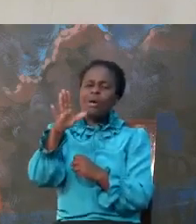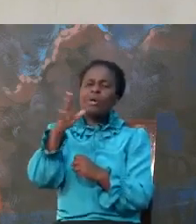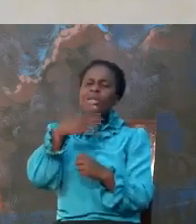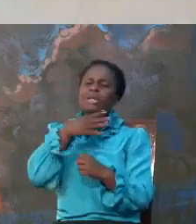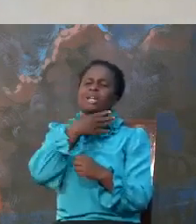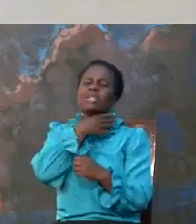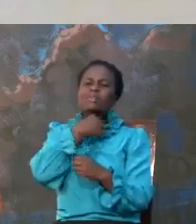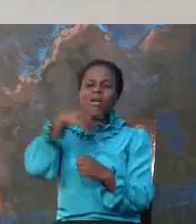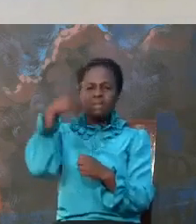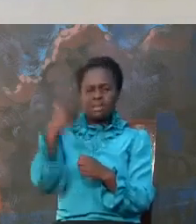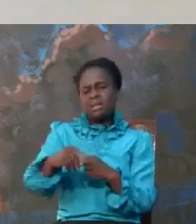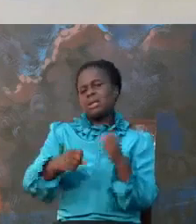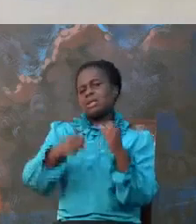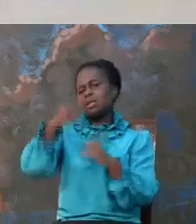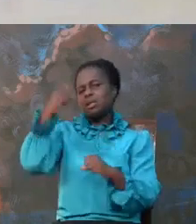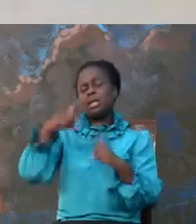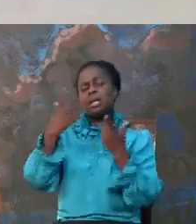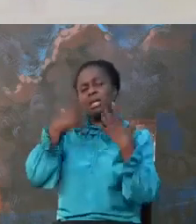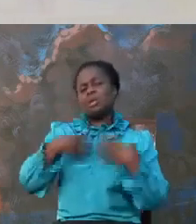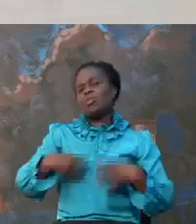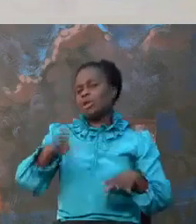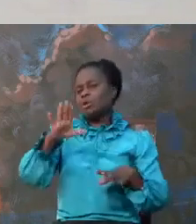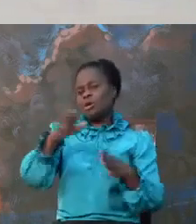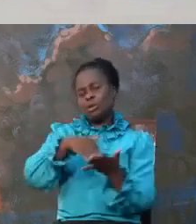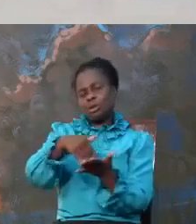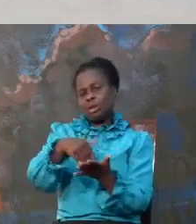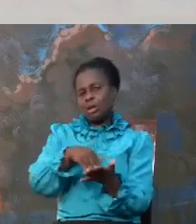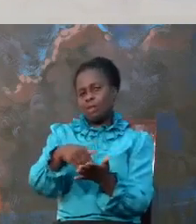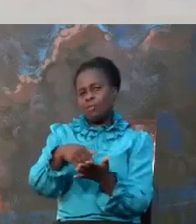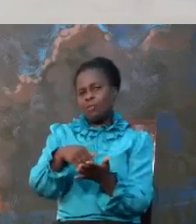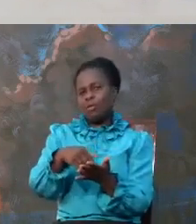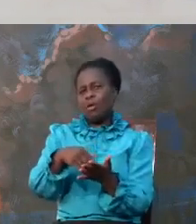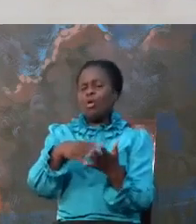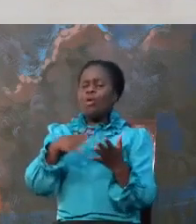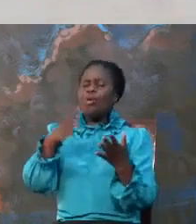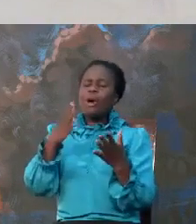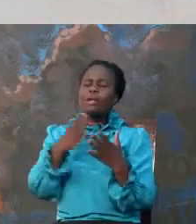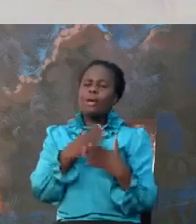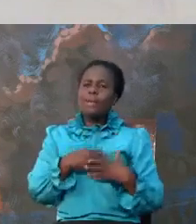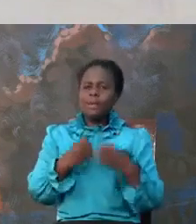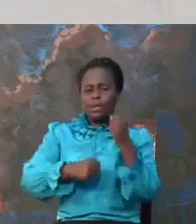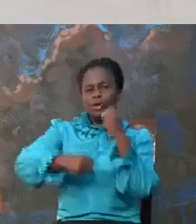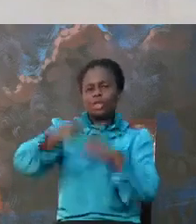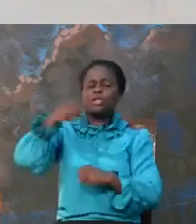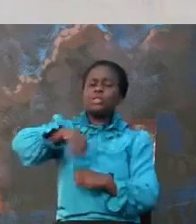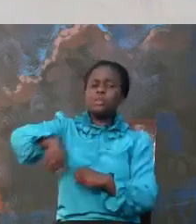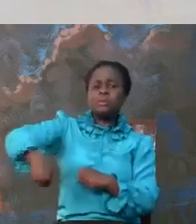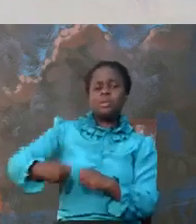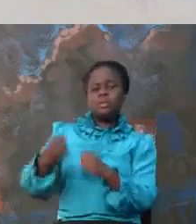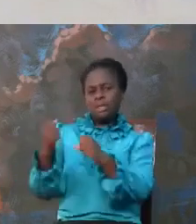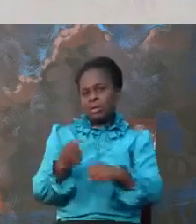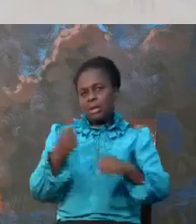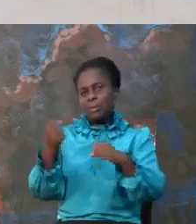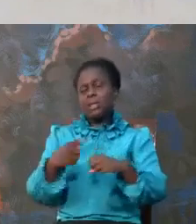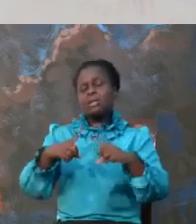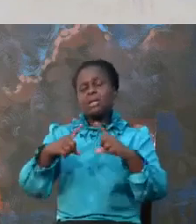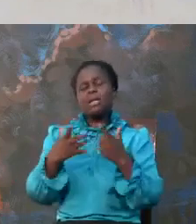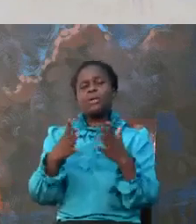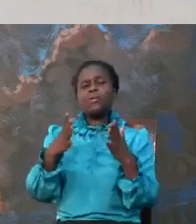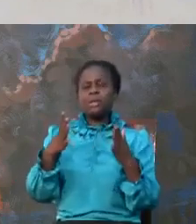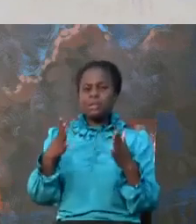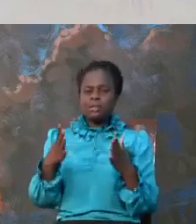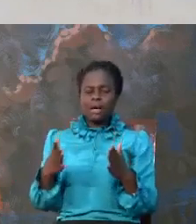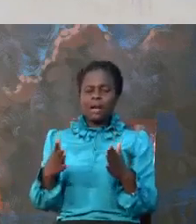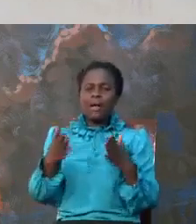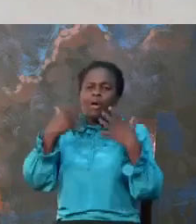washinde, lakini mwili ni dhaifu. Wanapenda washinde wizi na ujambazi, lakini wanashangaa maana mwili